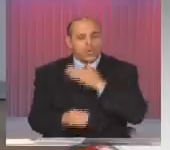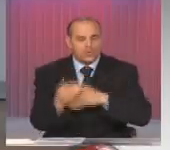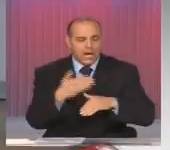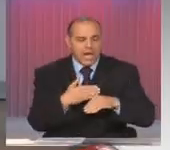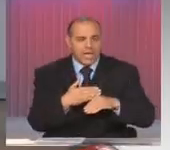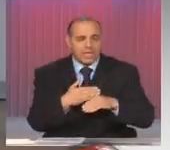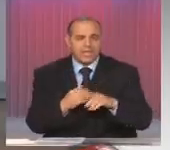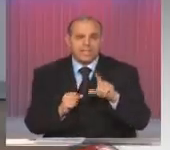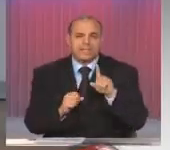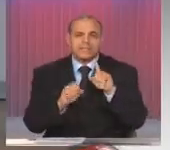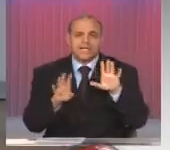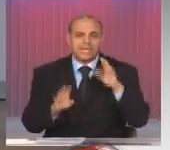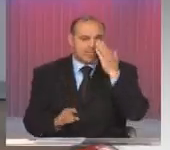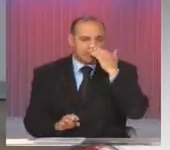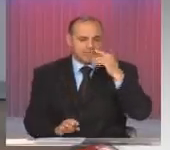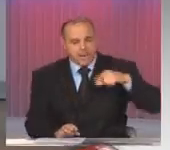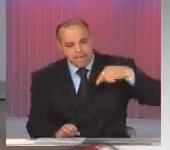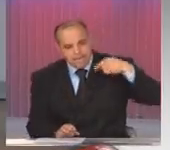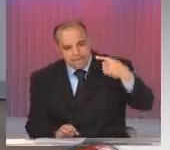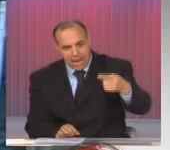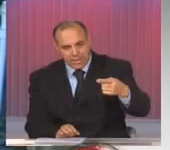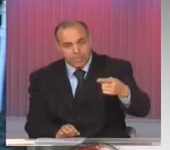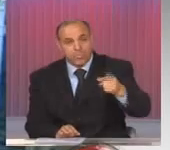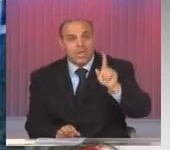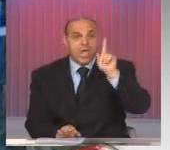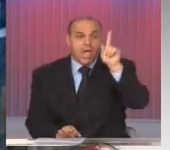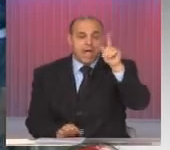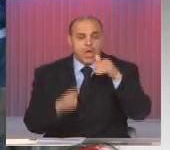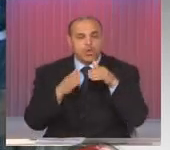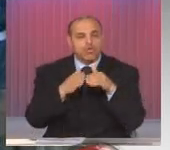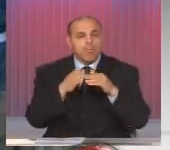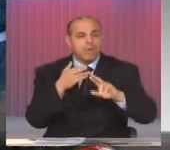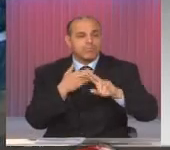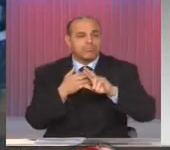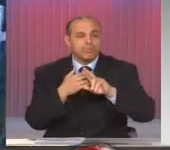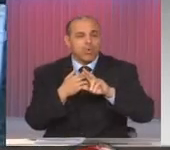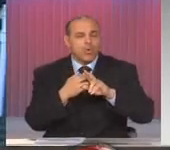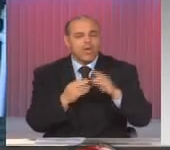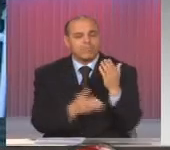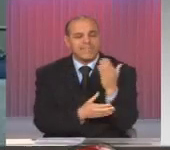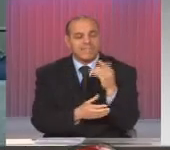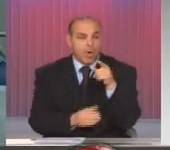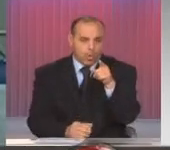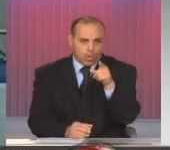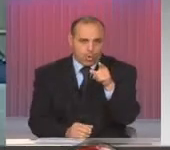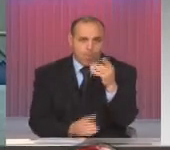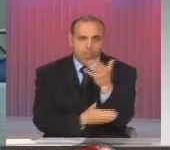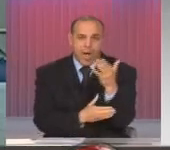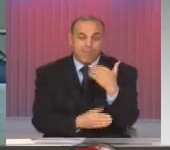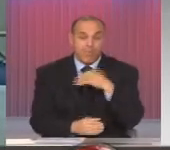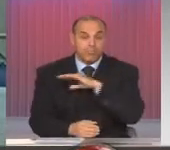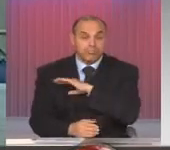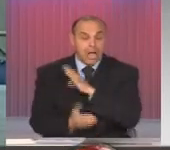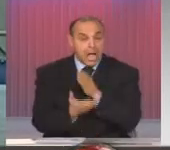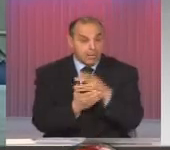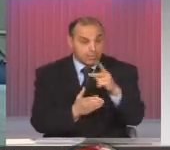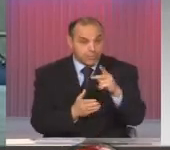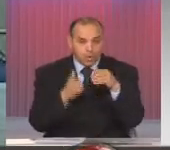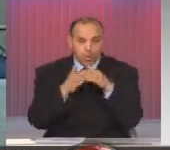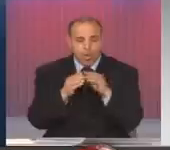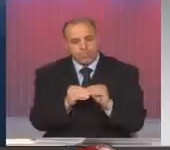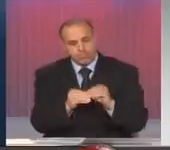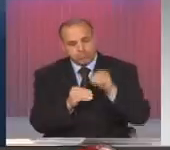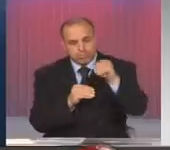إلى 19 من فبراير القادم، ذلك استجابة لطلب شقي الدفاع. محامو القائمين بالحق الشخصي طلبوا